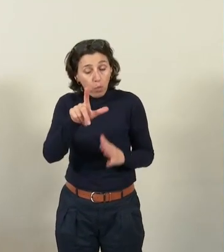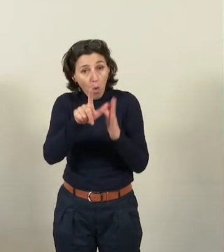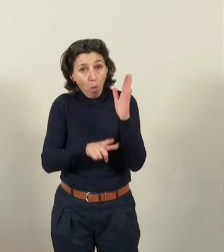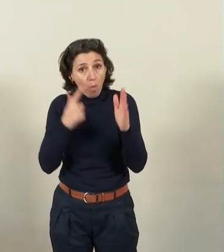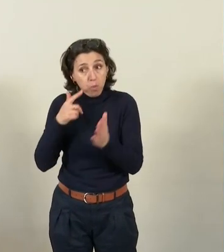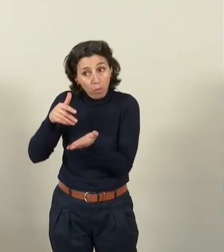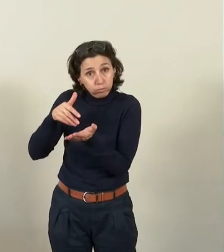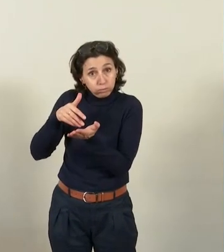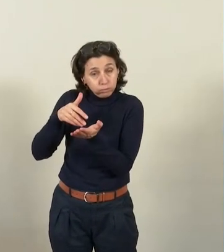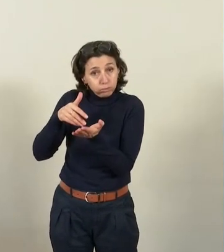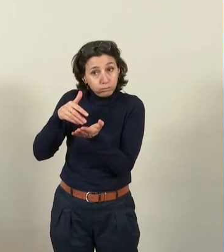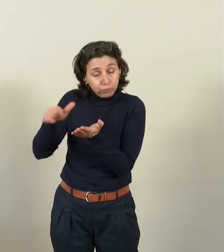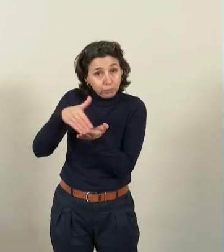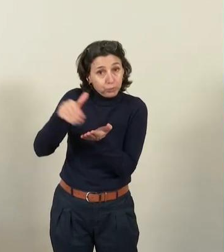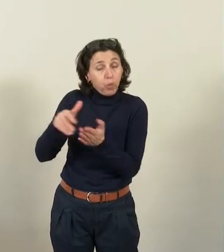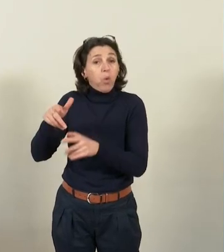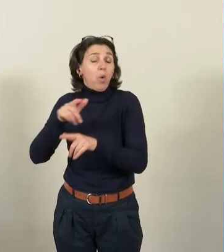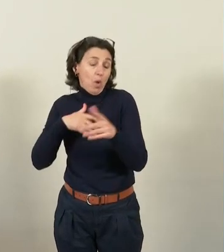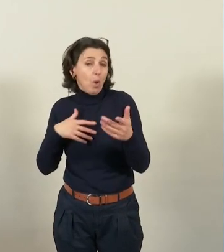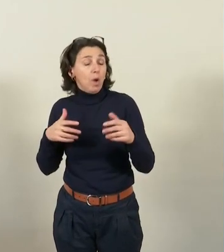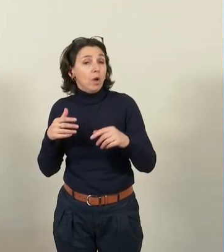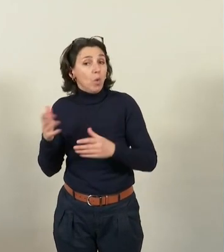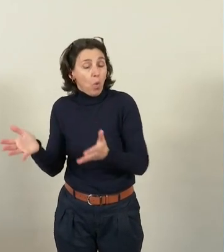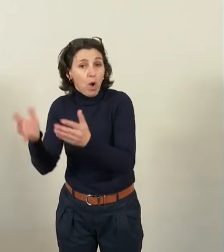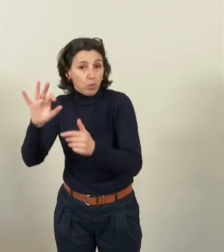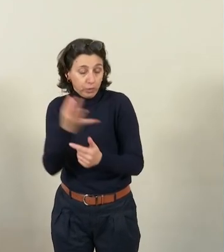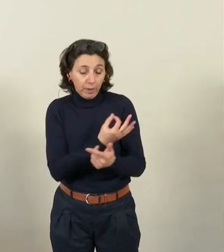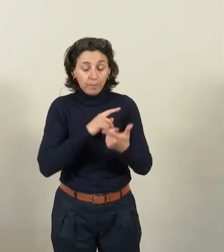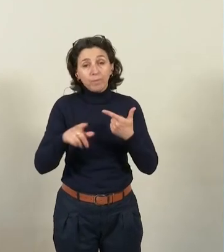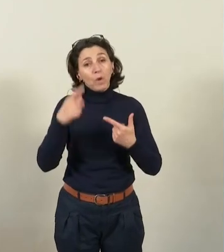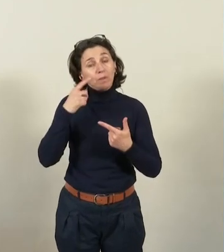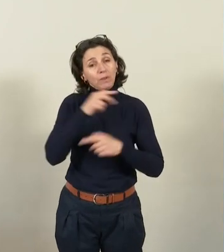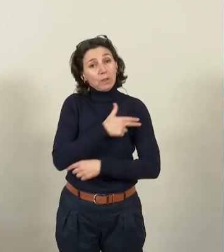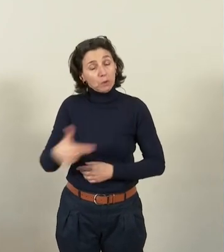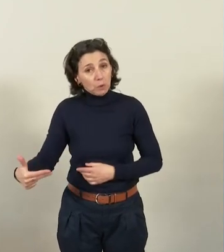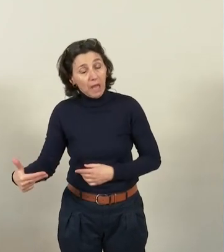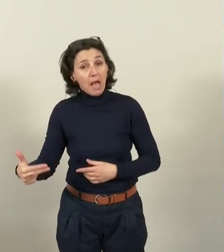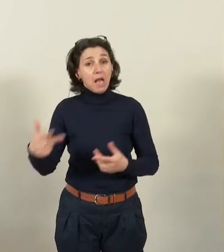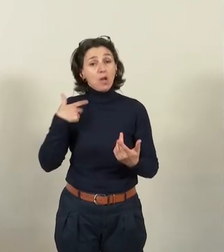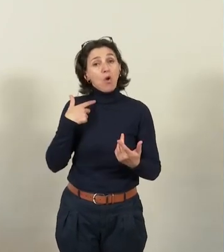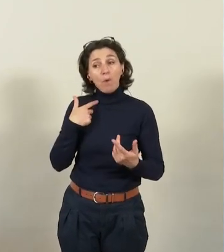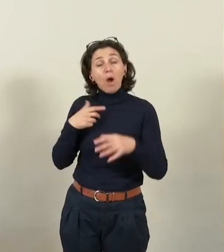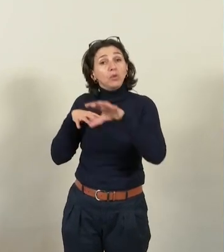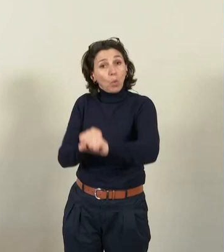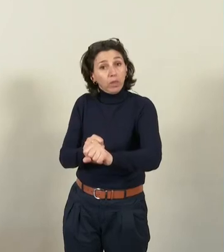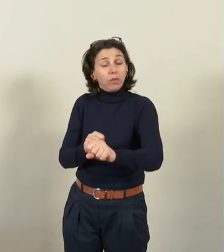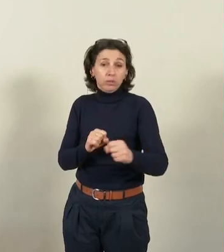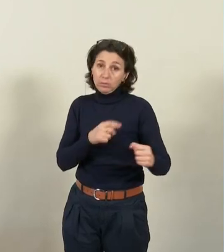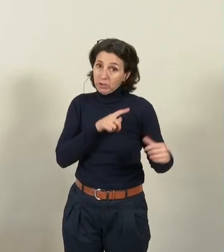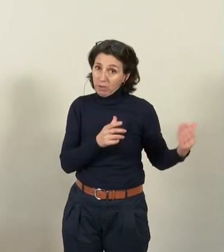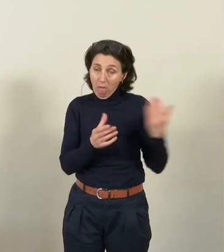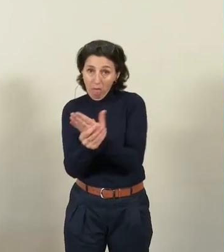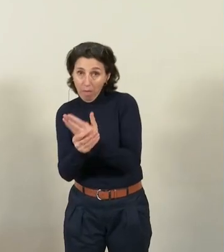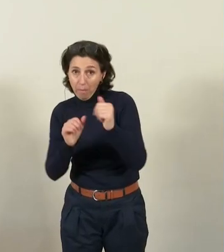expulsions ok faboriser un observatoire national et rend transparent l'intervention des forces de l'ordre ok mais du coup